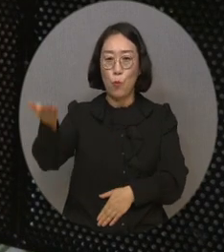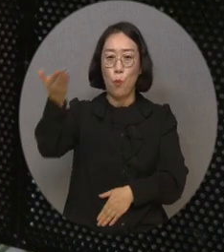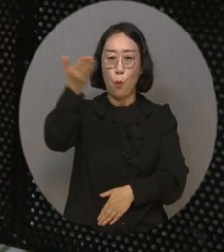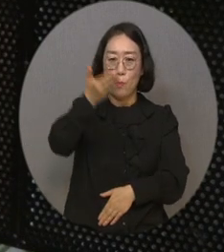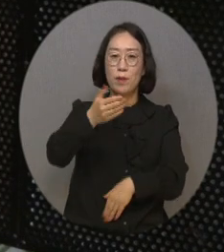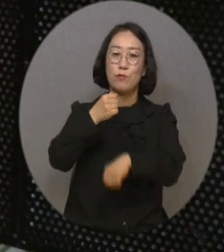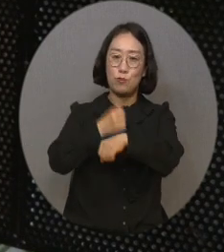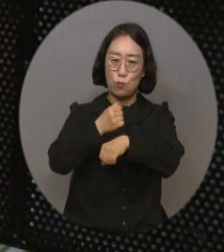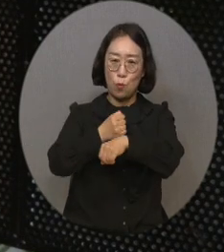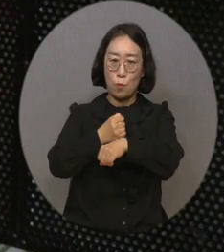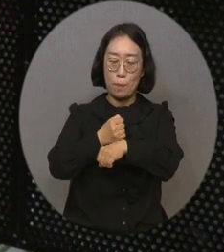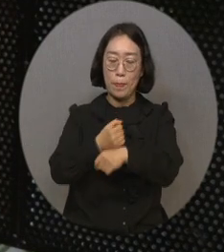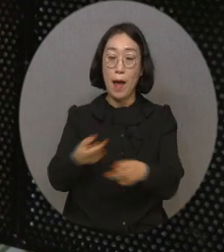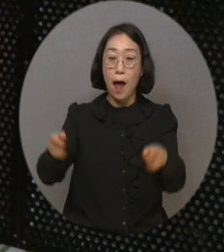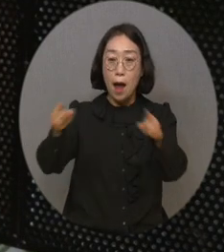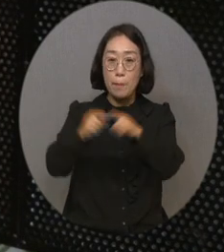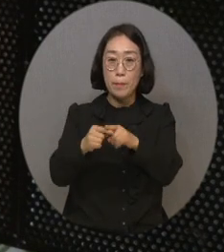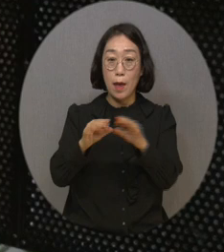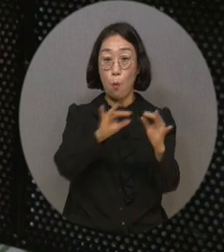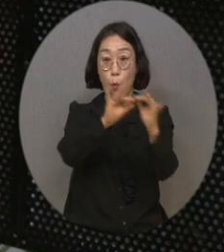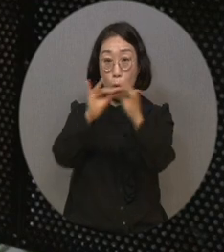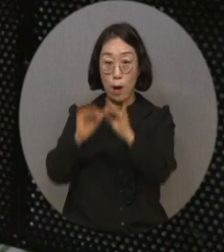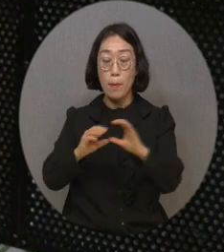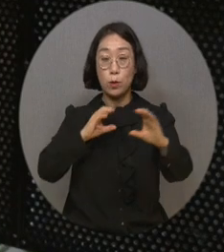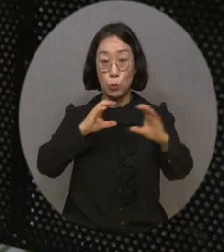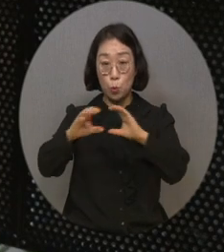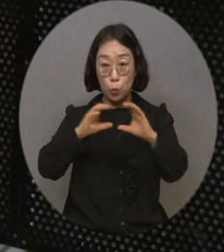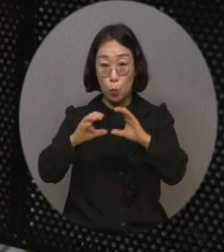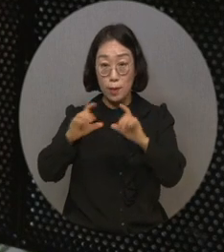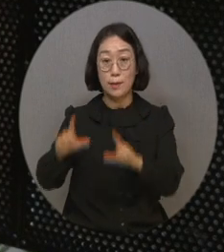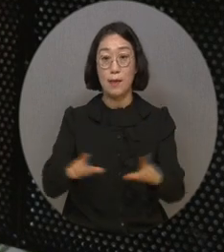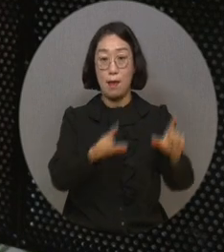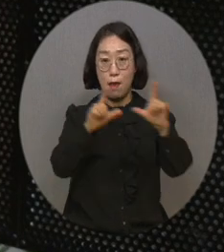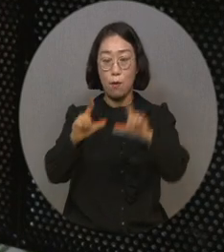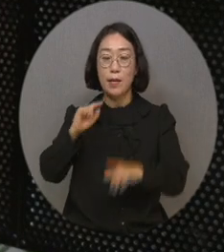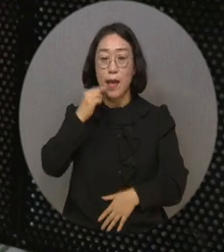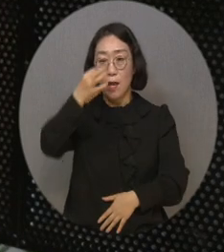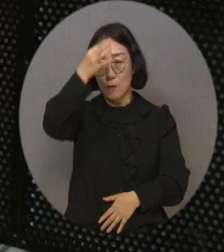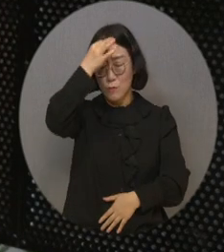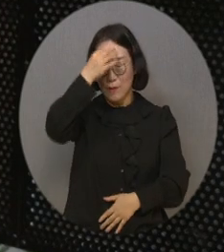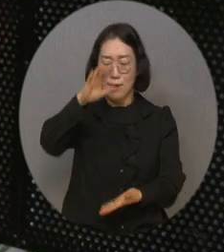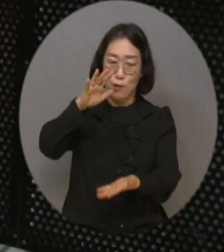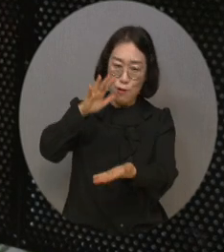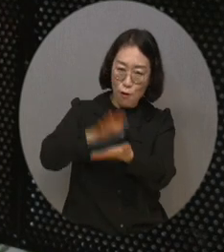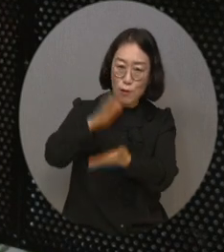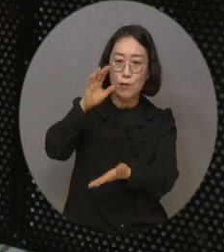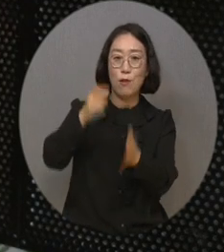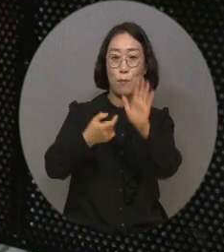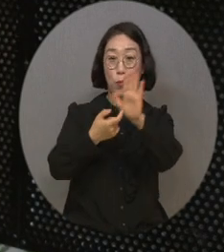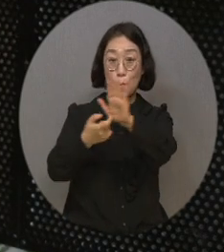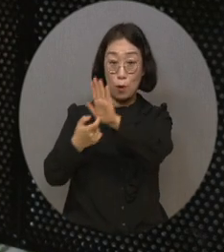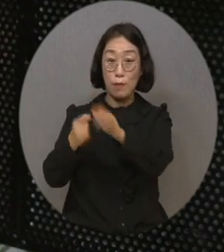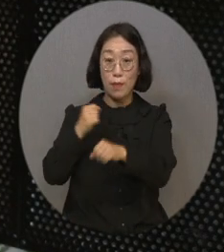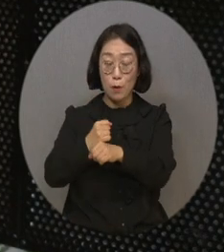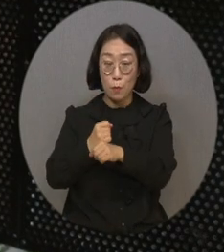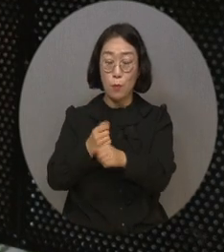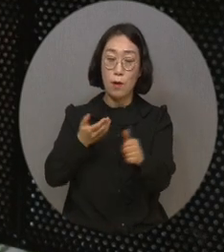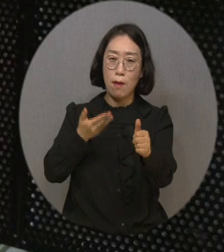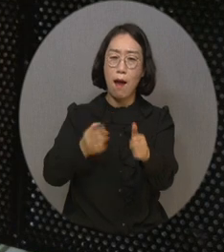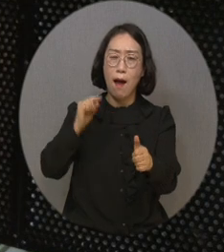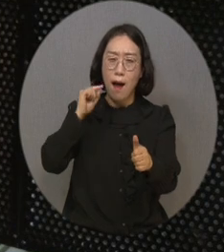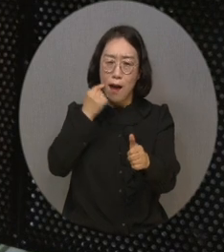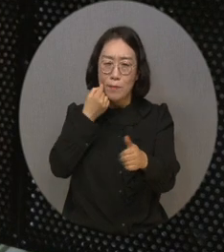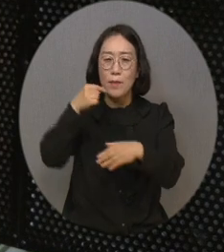끌어올렸습니다. 함께 공감하고 소통하는 생활 속에서 예술에 대한 열정을 발산하고 있으며 작가의